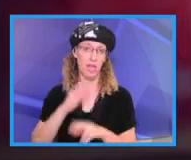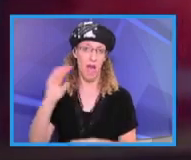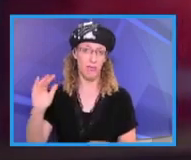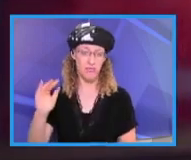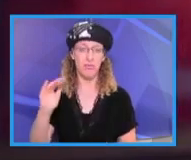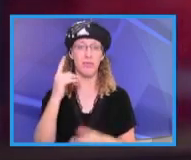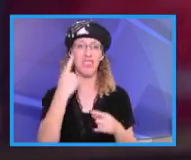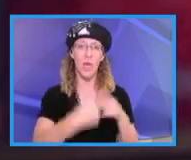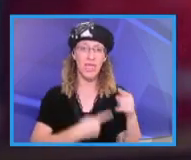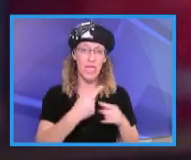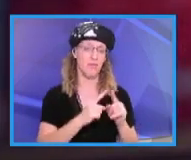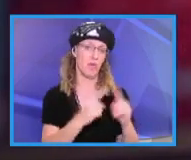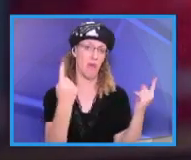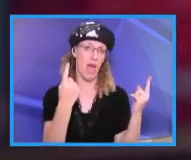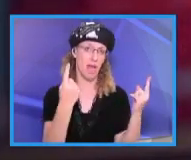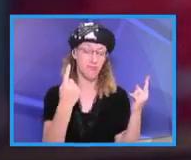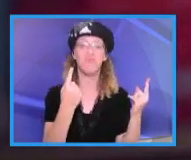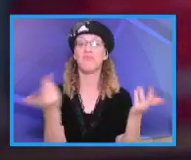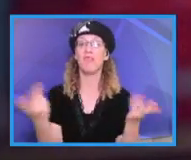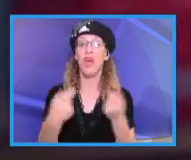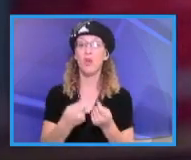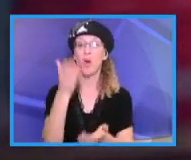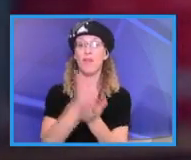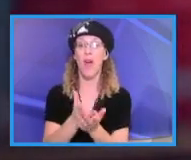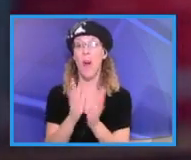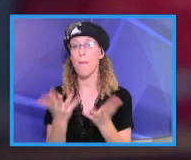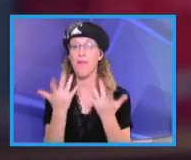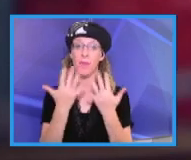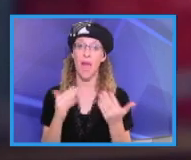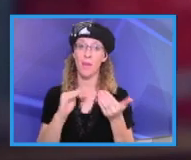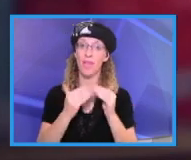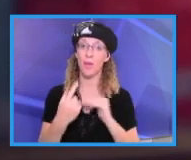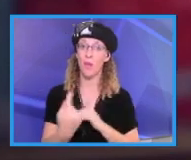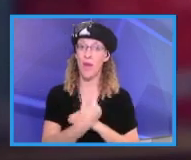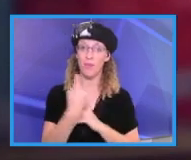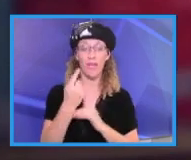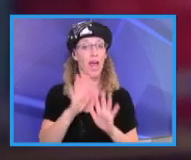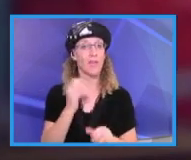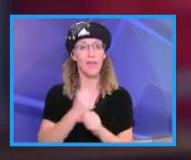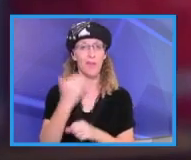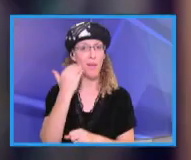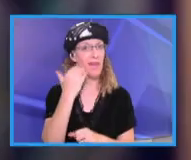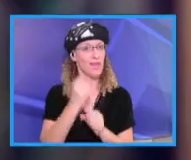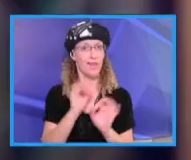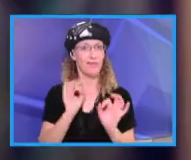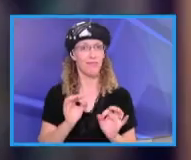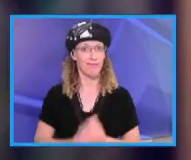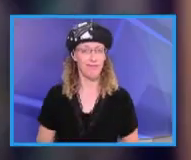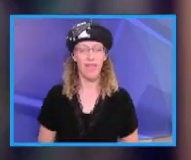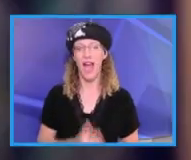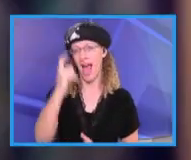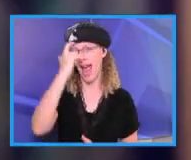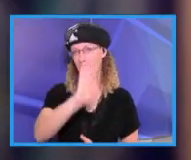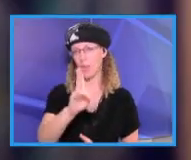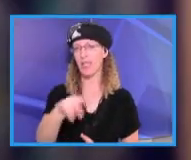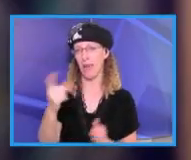מסורתיים בסטנדרט אחר, והשוק יקבע מה ומתי מתאים לכולם. כך זה עובד באמריקה, וזה עובד לא רע. אל תדאגו,